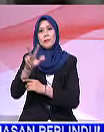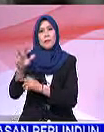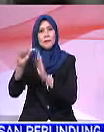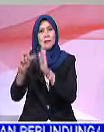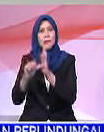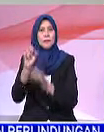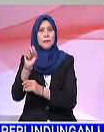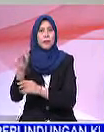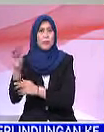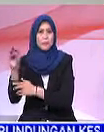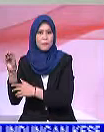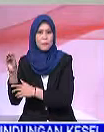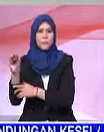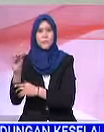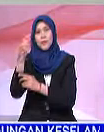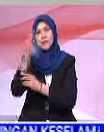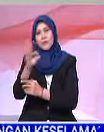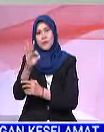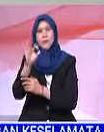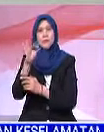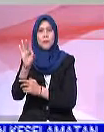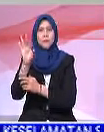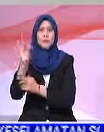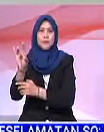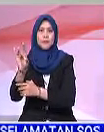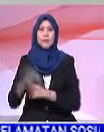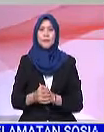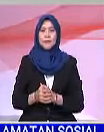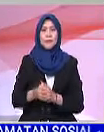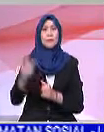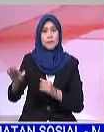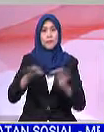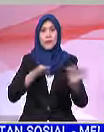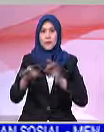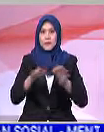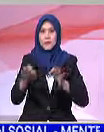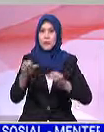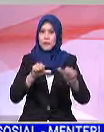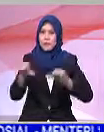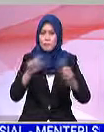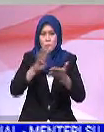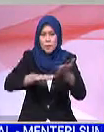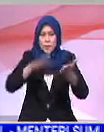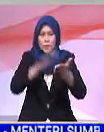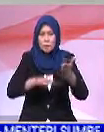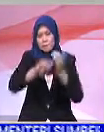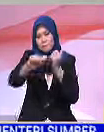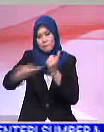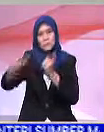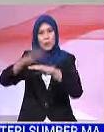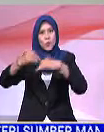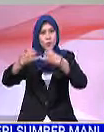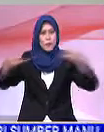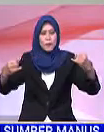Akta Komunikasi dan Multimedia 1998. Jelasnya lagi, kegiatan judi dan promosi judi dalam